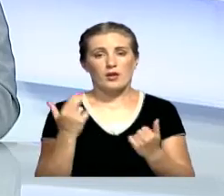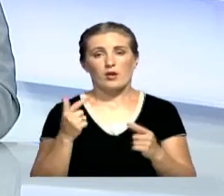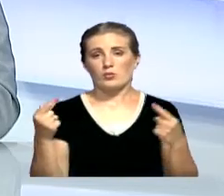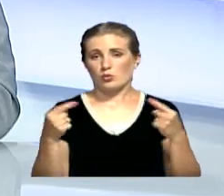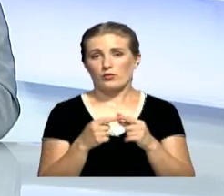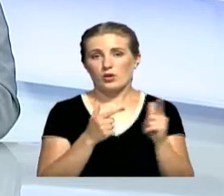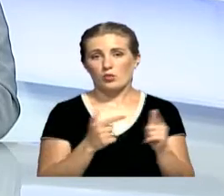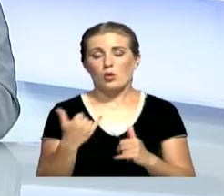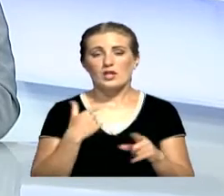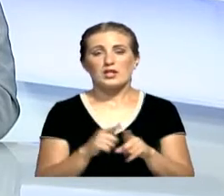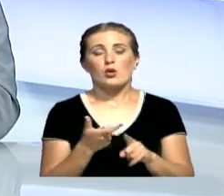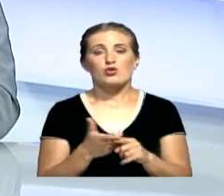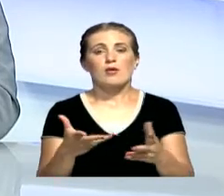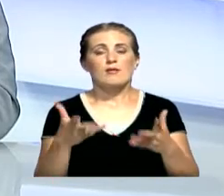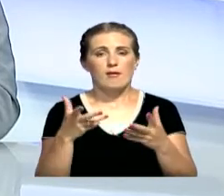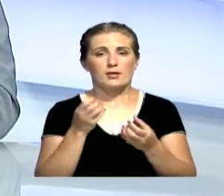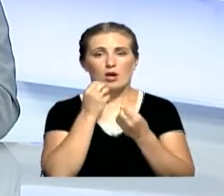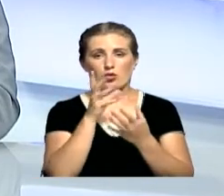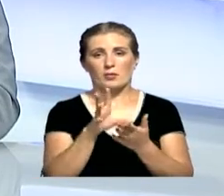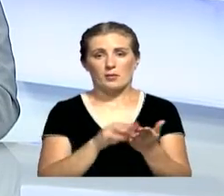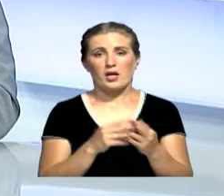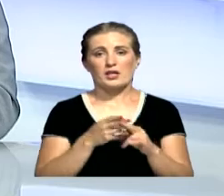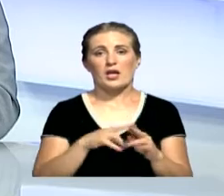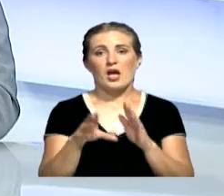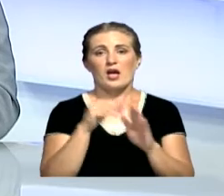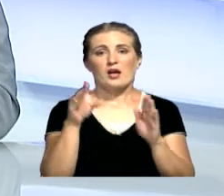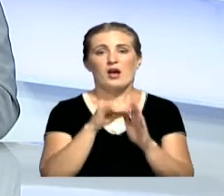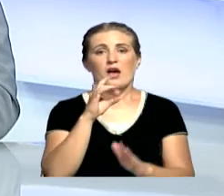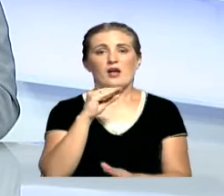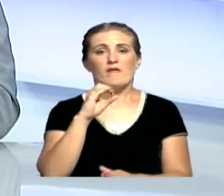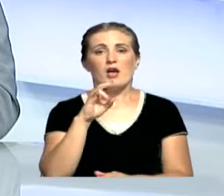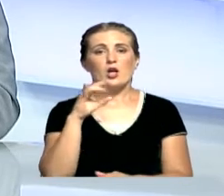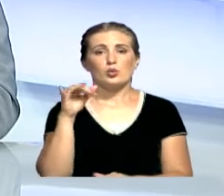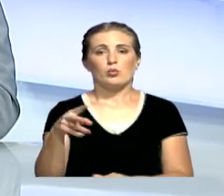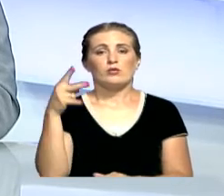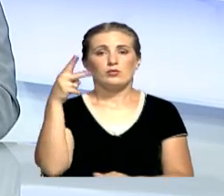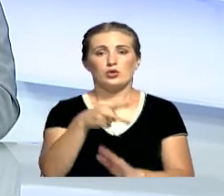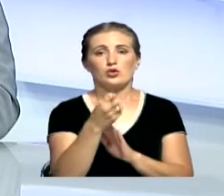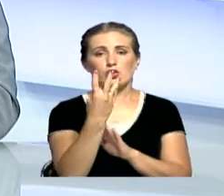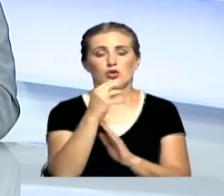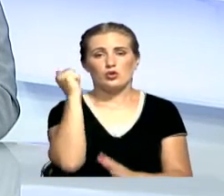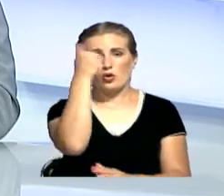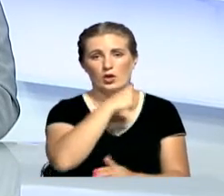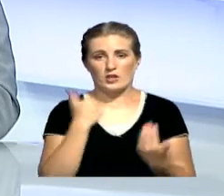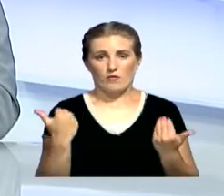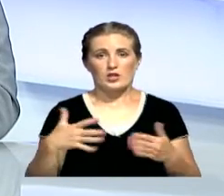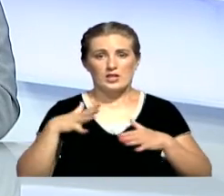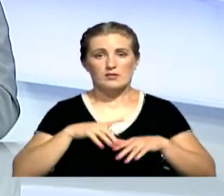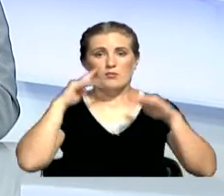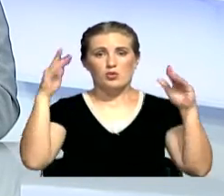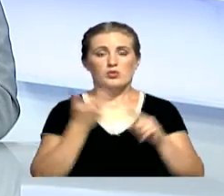знаете очень яркий хороший пример это референдум 2014 года сегодня крымска модуль уж сама активно